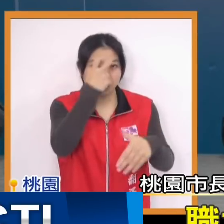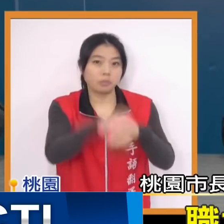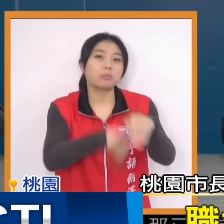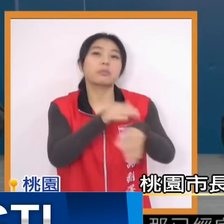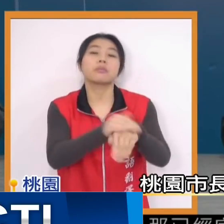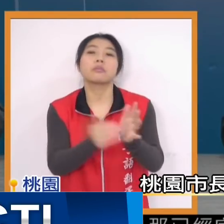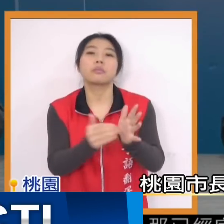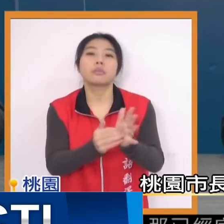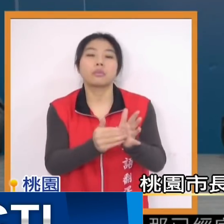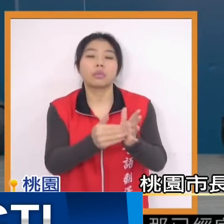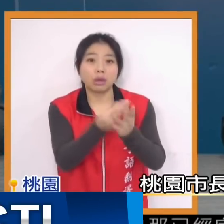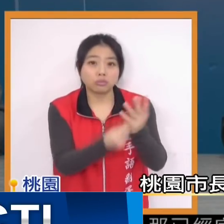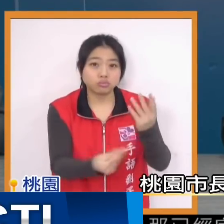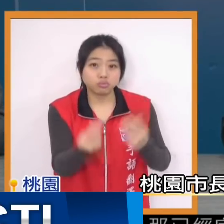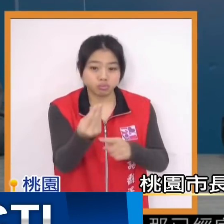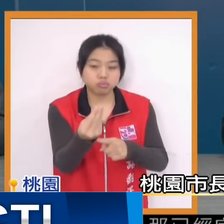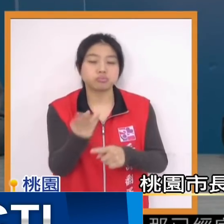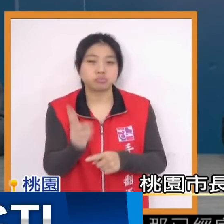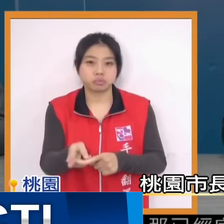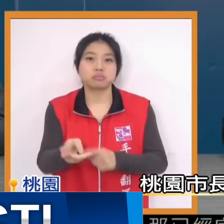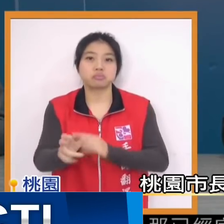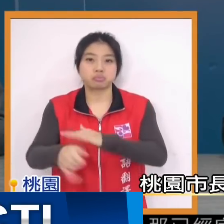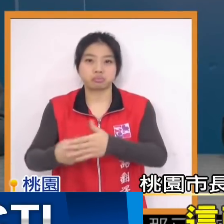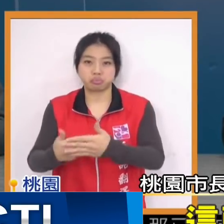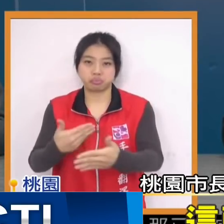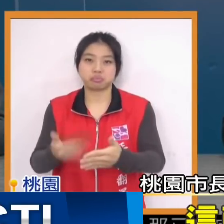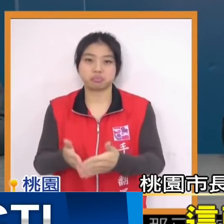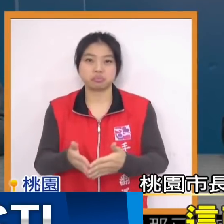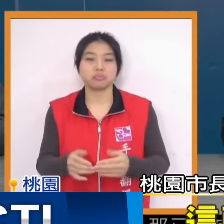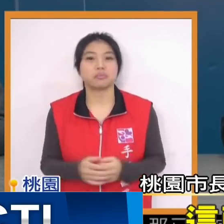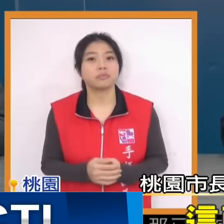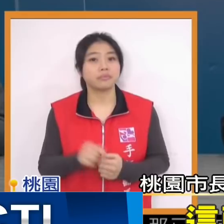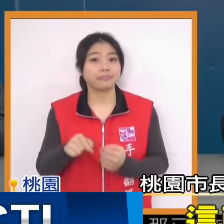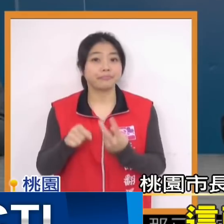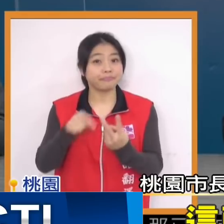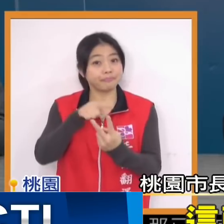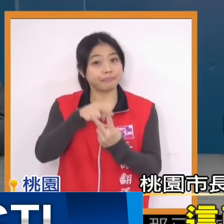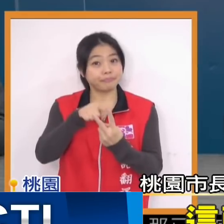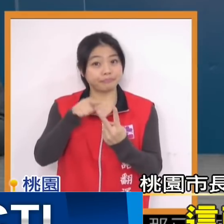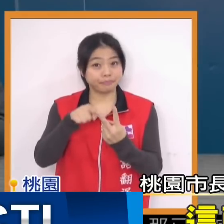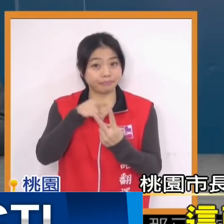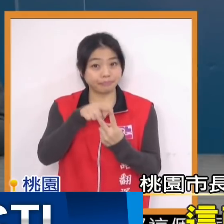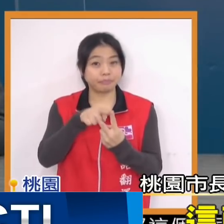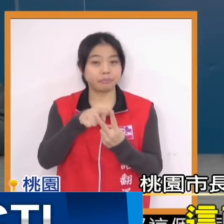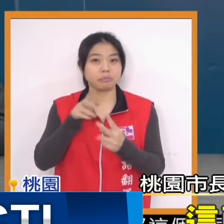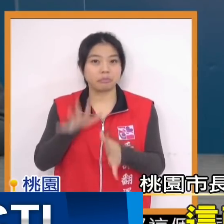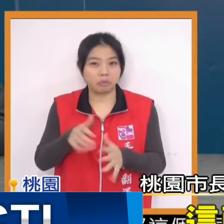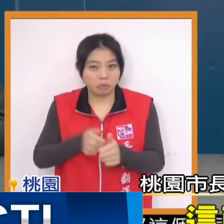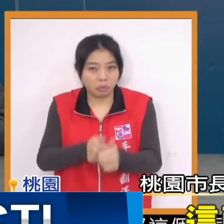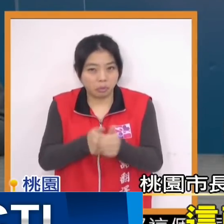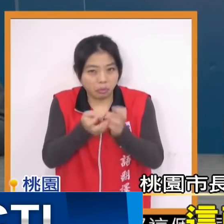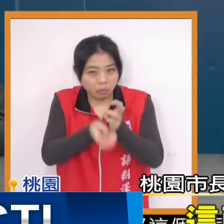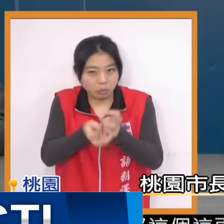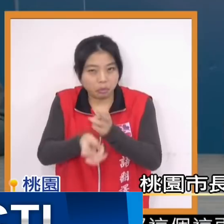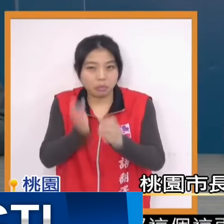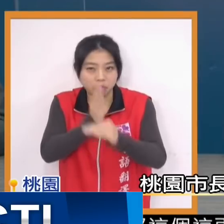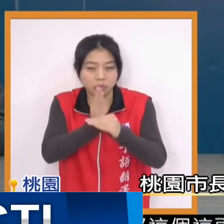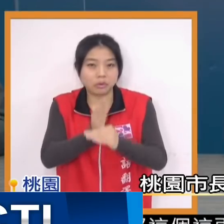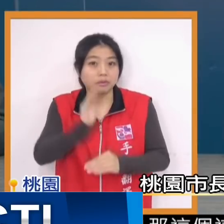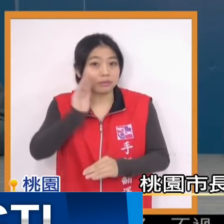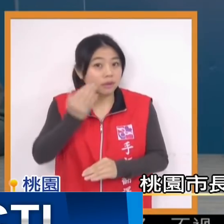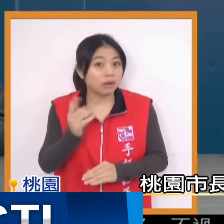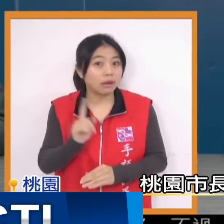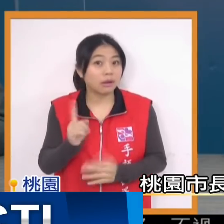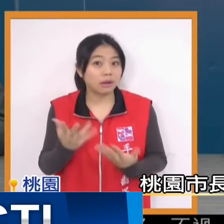那有部分要居隔，那这两个个案正在做进一步的疫调，不过这